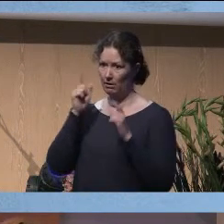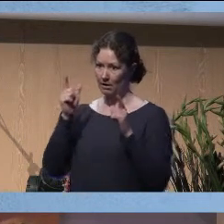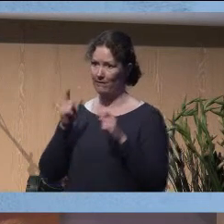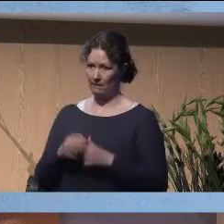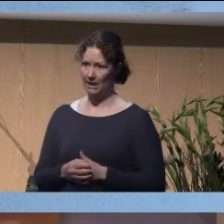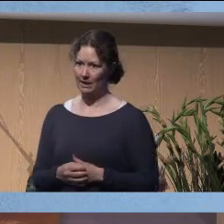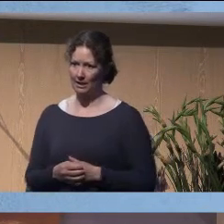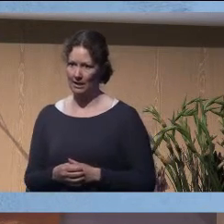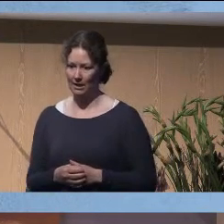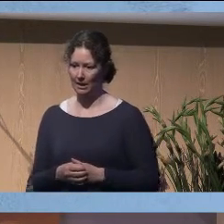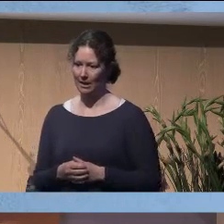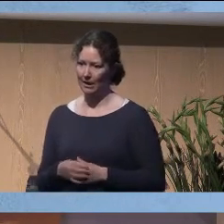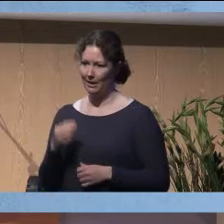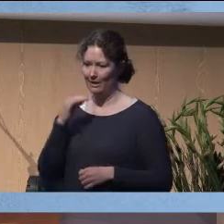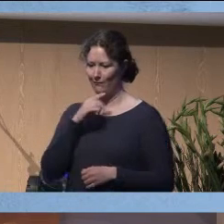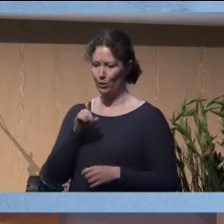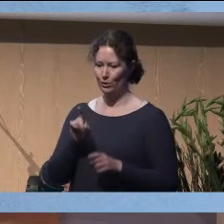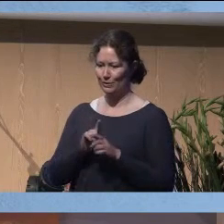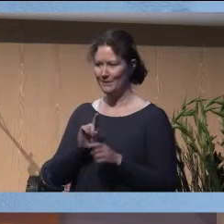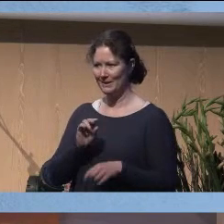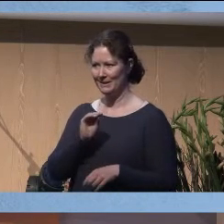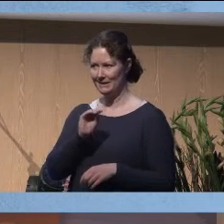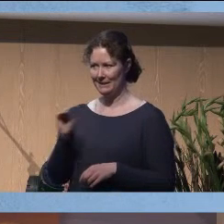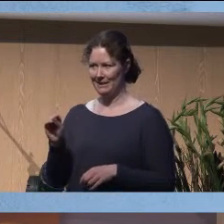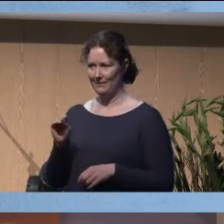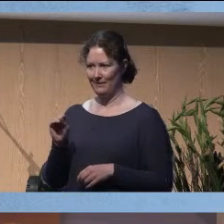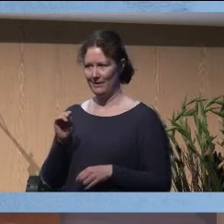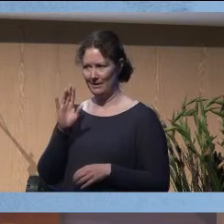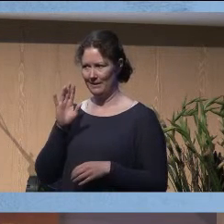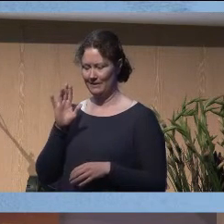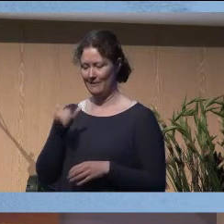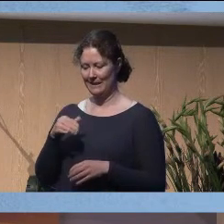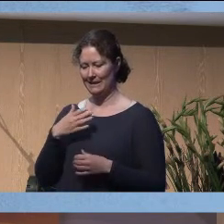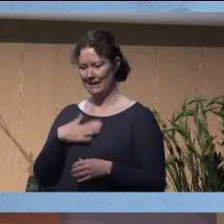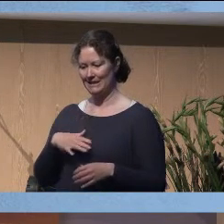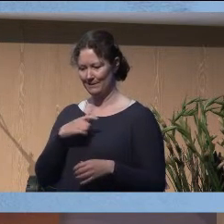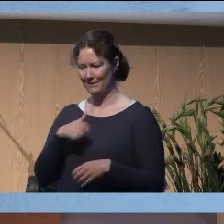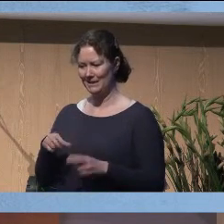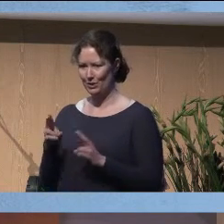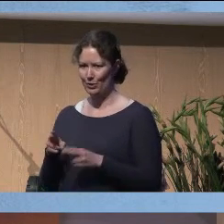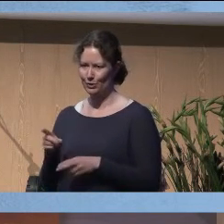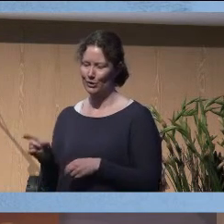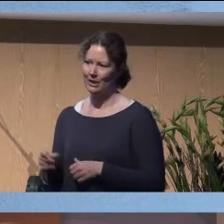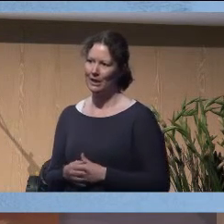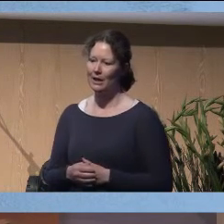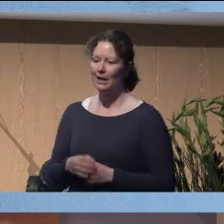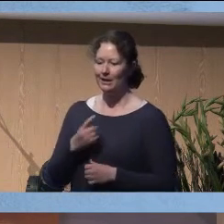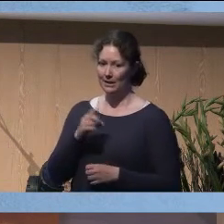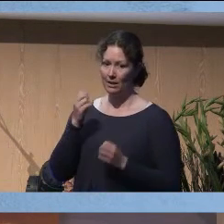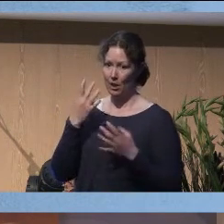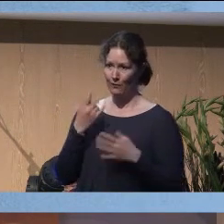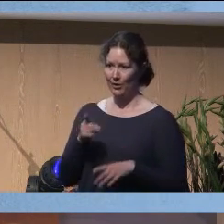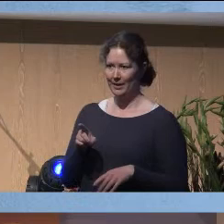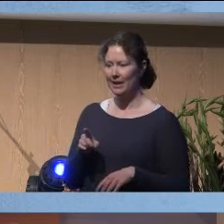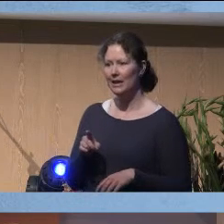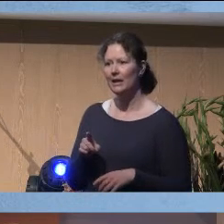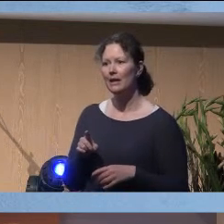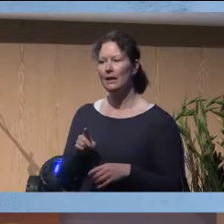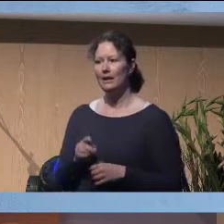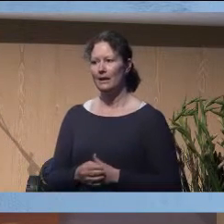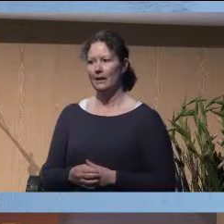og det er folk som sier ifra, det kan jeg love dere, det vet helseministeren også. Og de får det til.